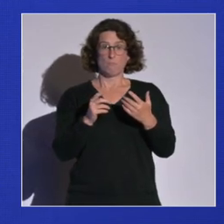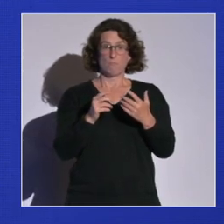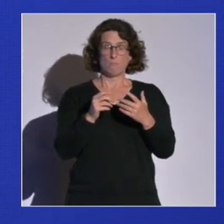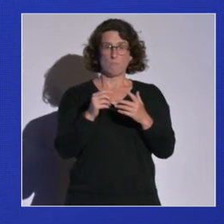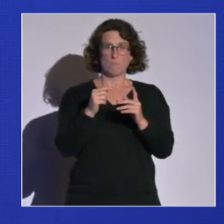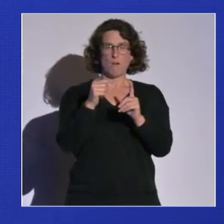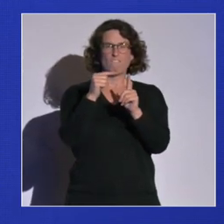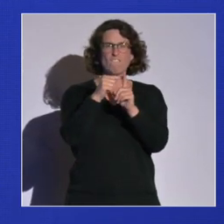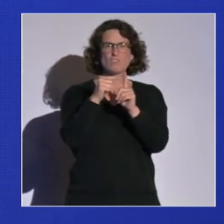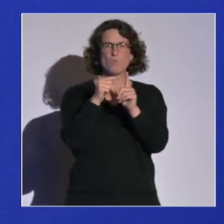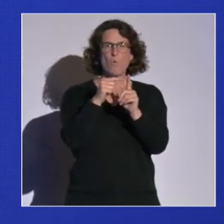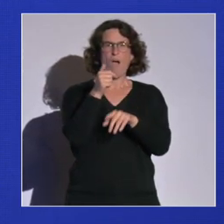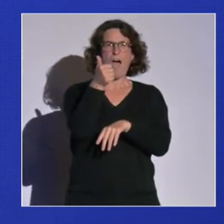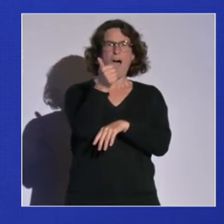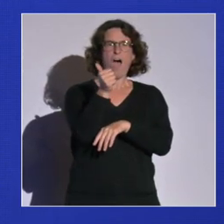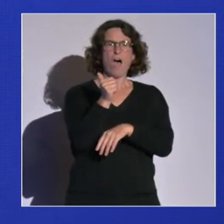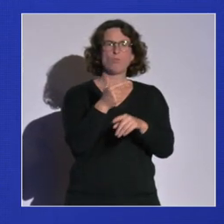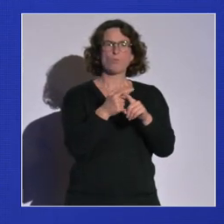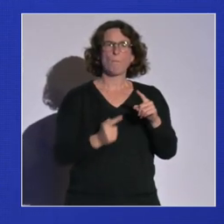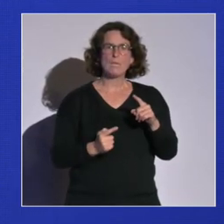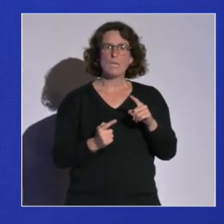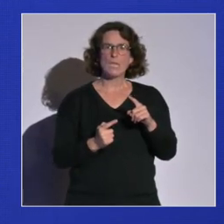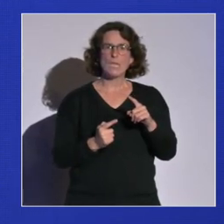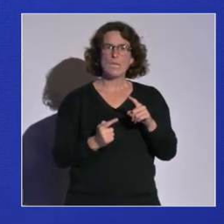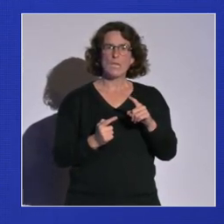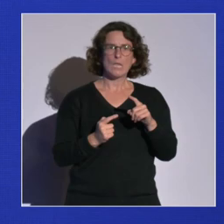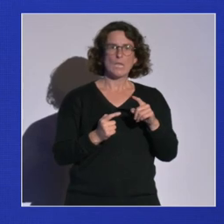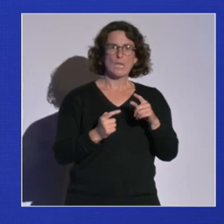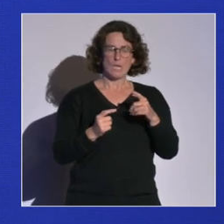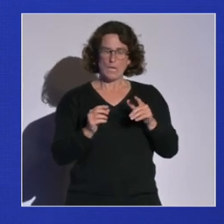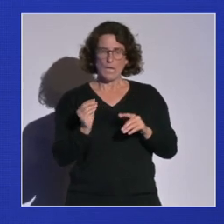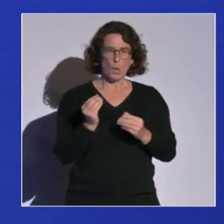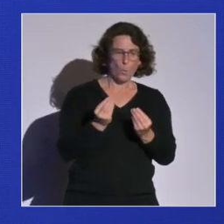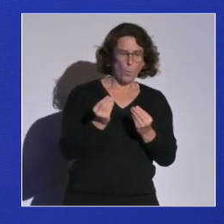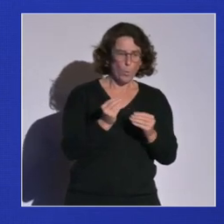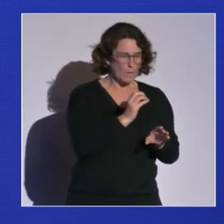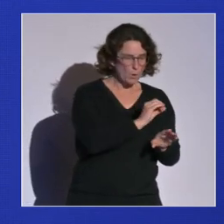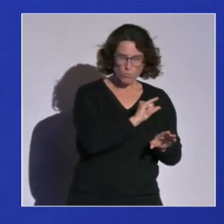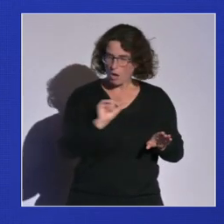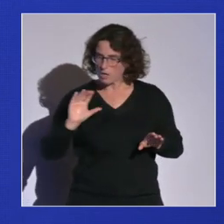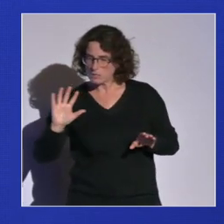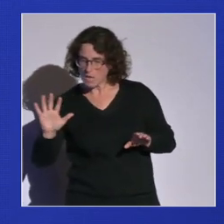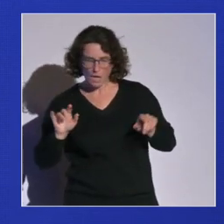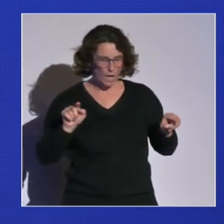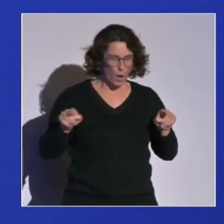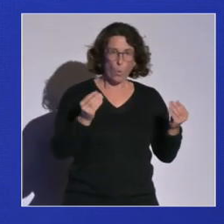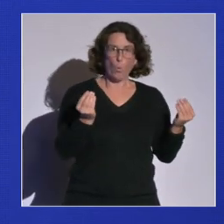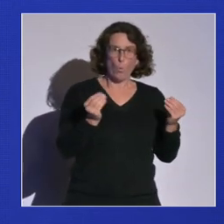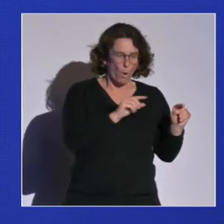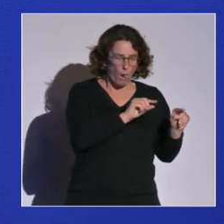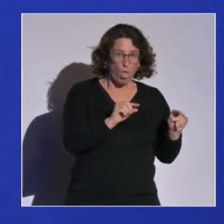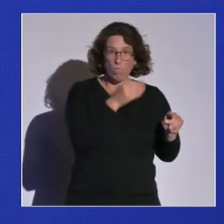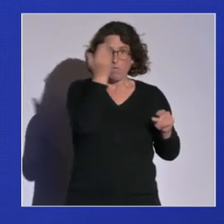sur une échelle de 0 à 5 alors je parle même pas de la fraction 3/6